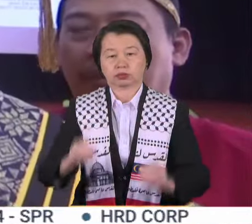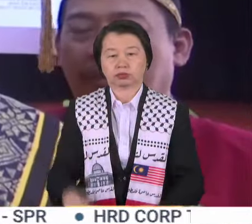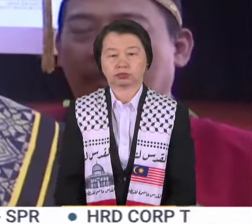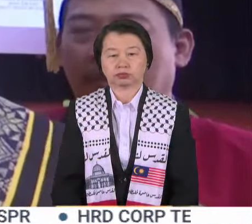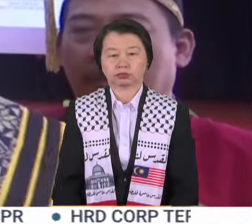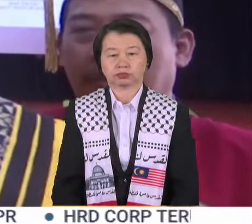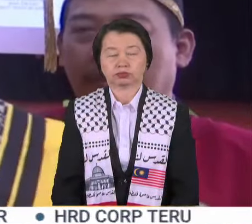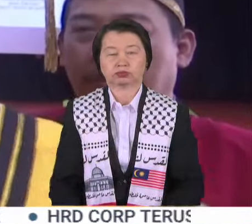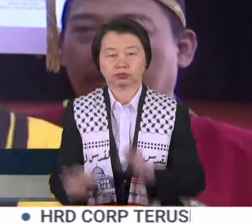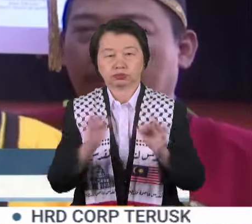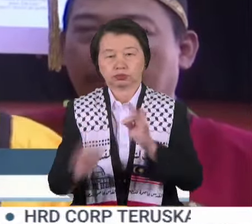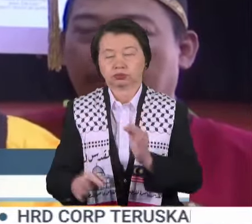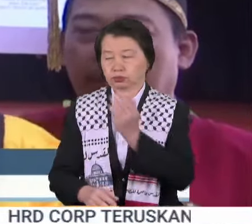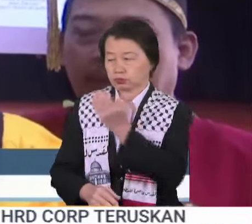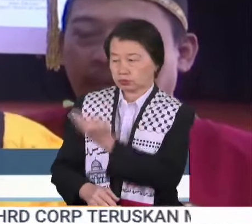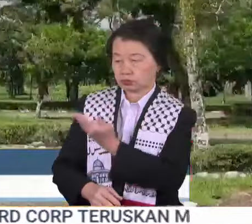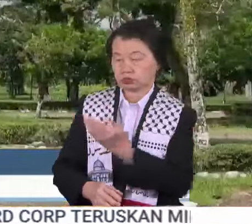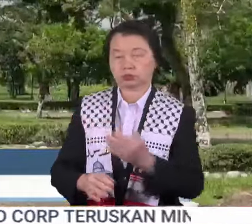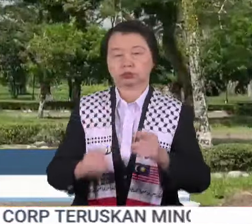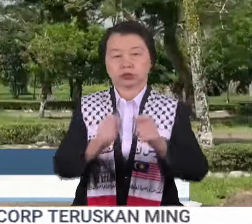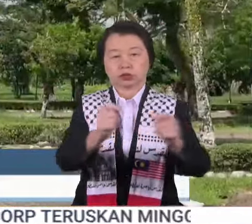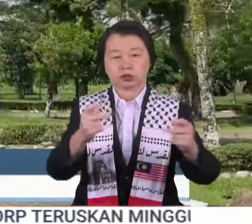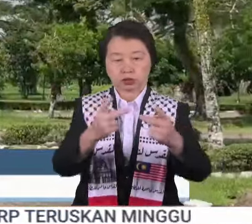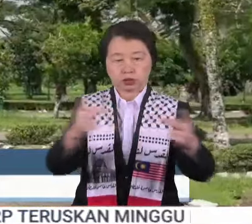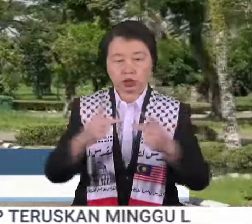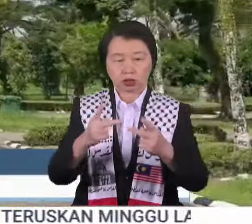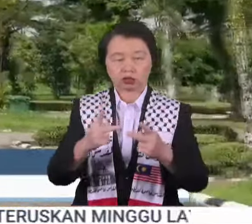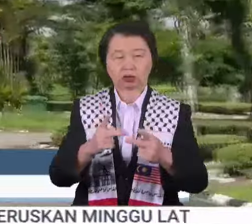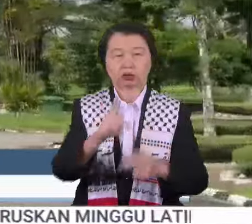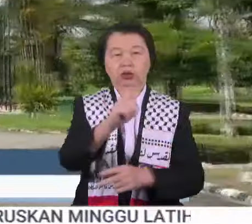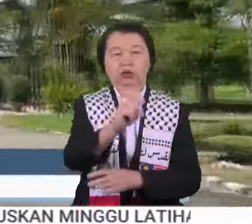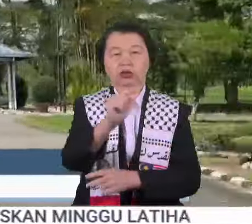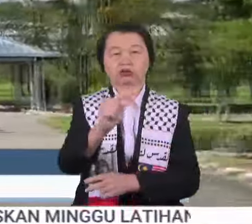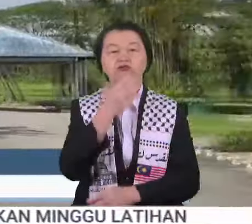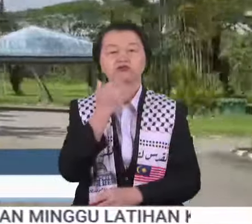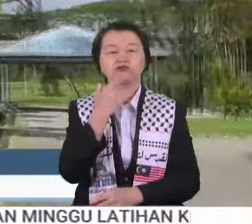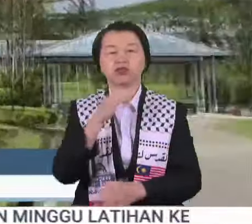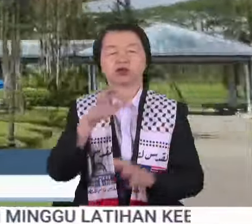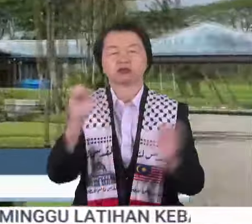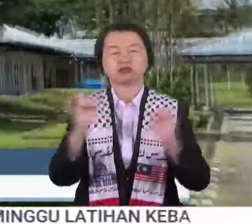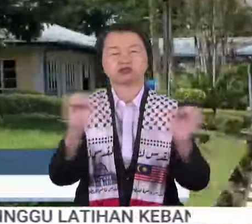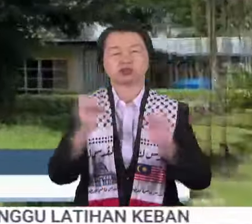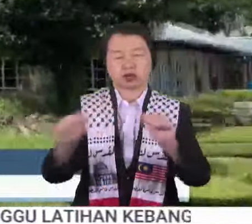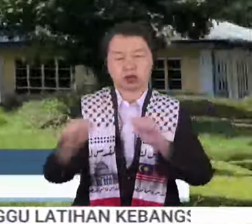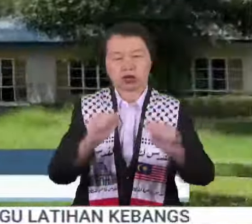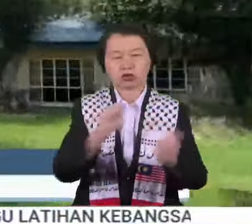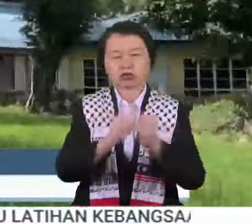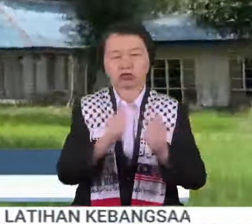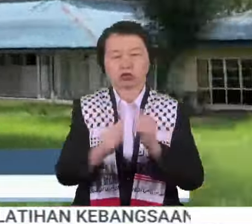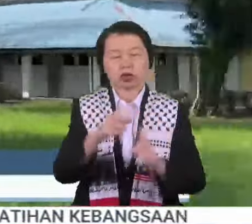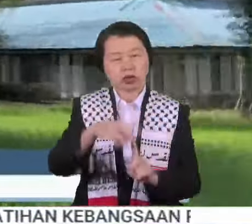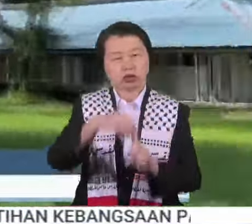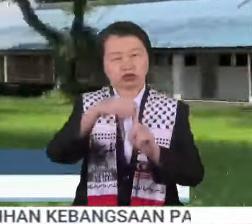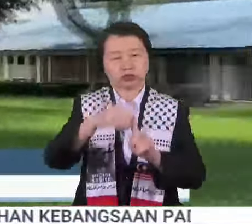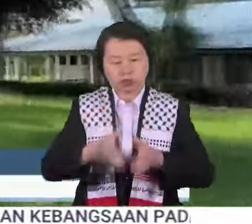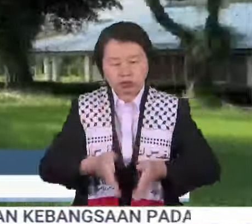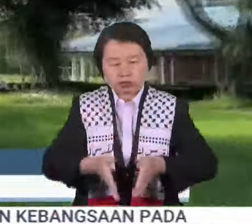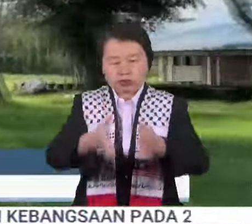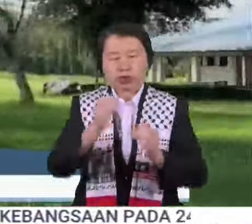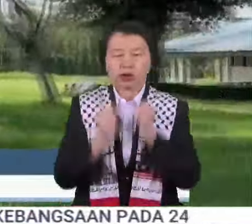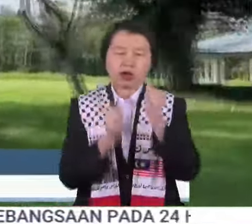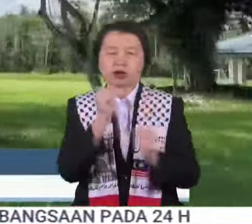Sarawak jelasnya di kawasan tanj manudah untuk aktiviti sukan terutama sekali trek larian